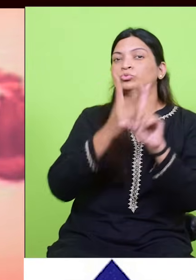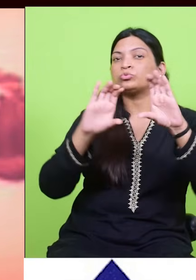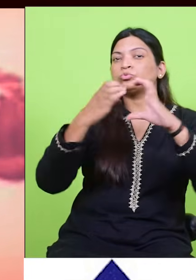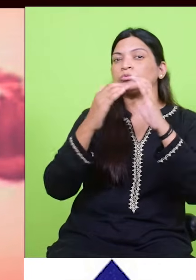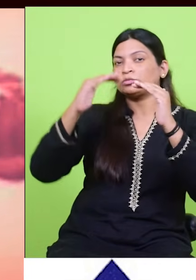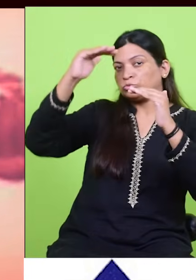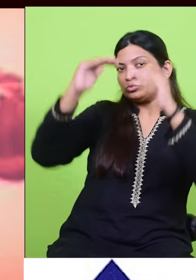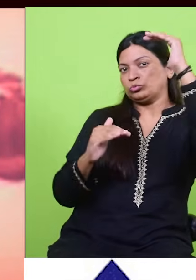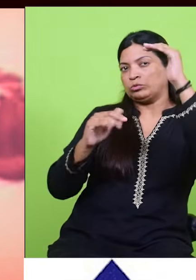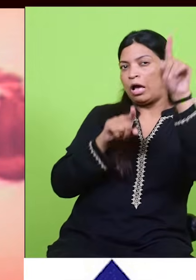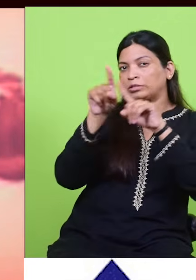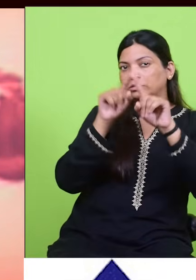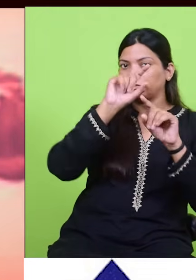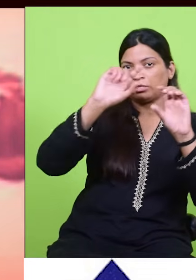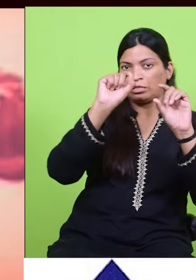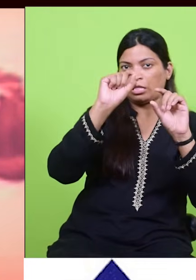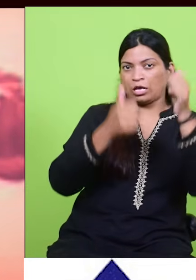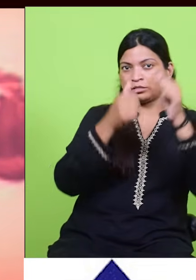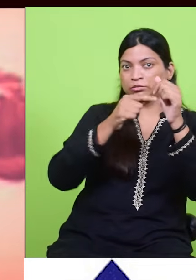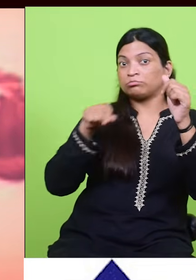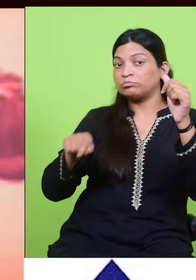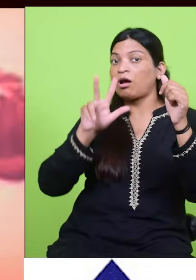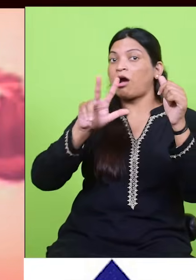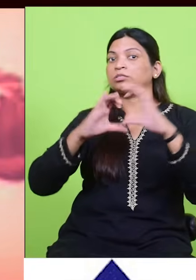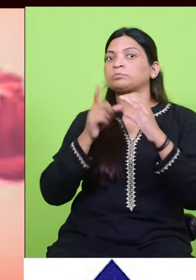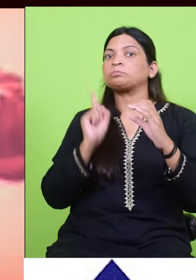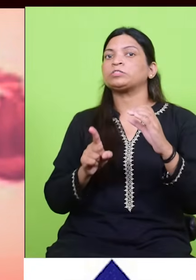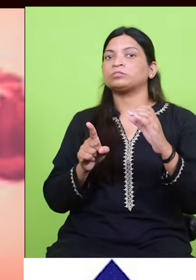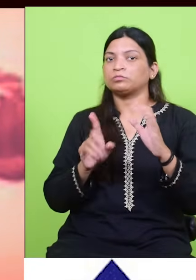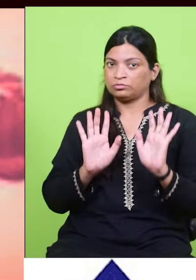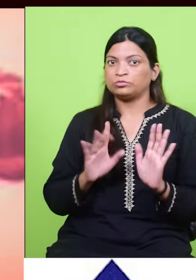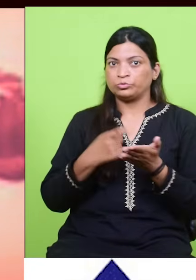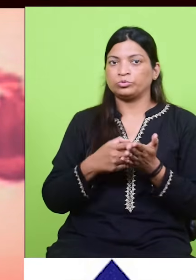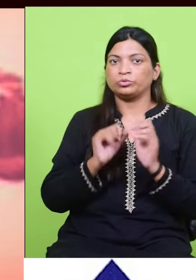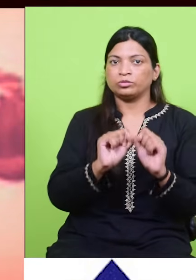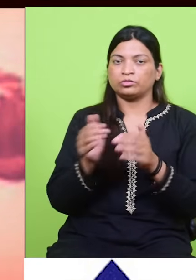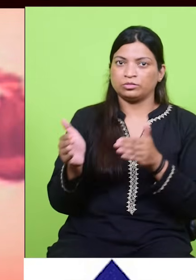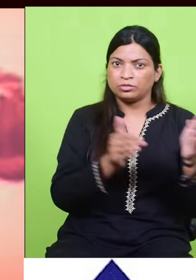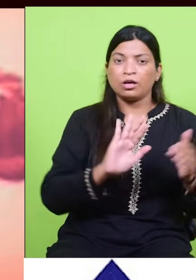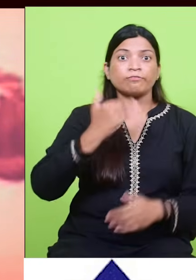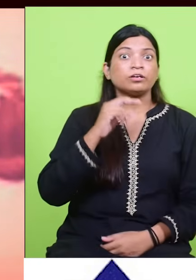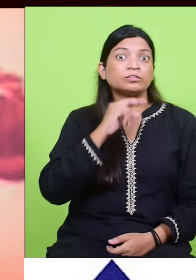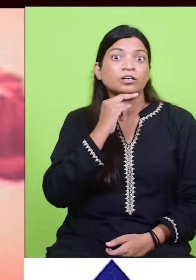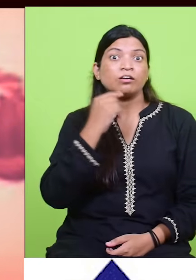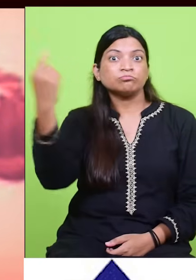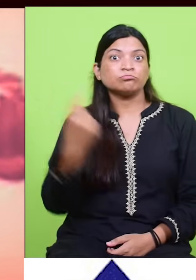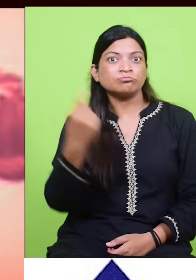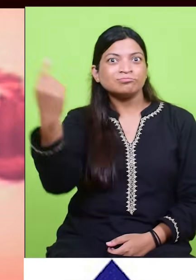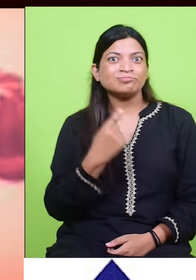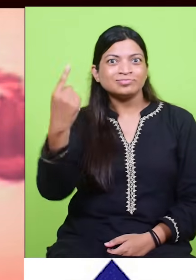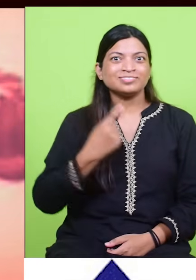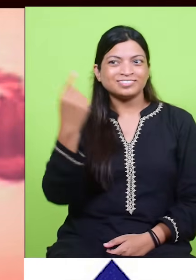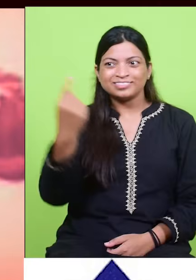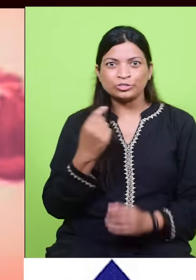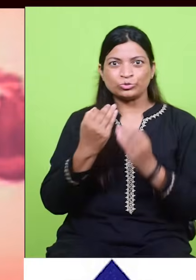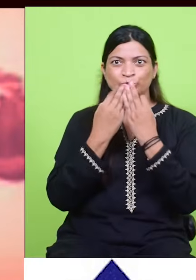भी नहीं कर सकते थे, क्योंकि वो साइन लैंग्वेज जानता नहीं था। तो कैसे? और जब गुरदीप हमारे यहाँ पर रेगुलर पढ़ने आती थी, तो हमने उनमें से कुछ